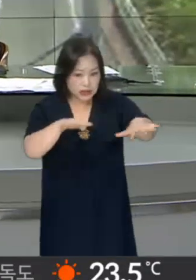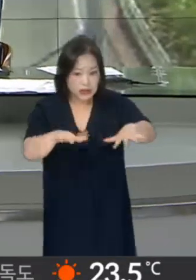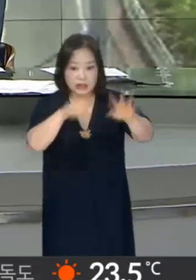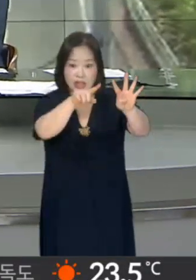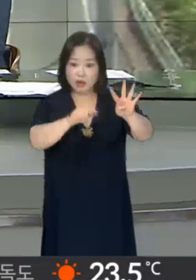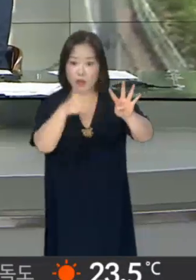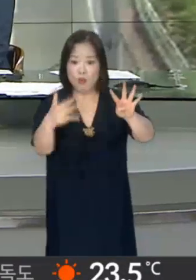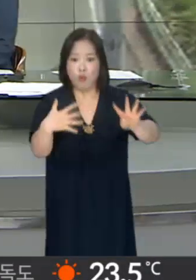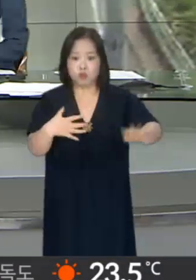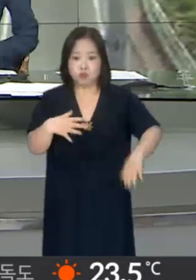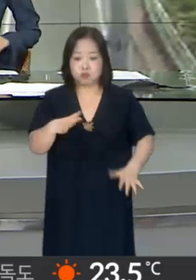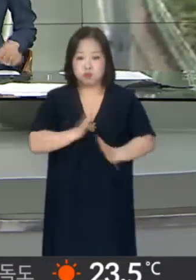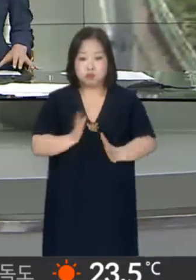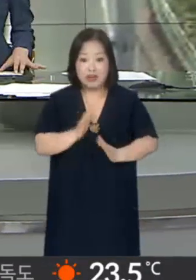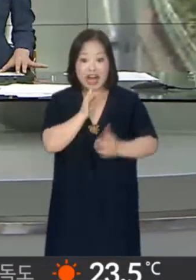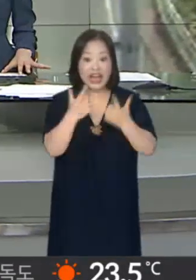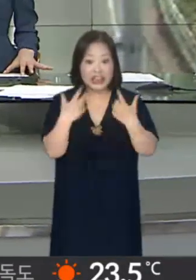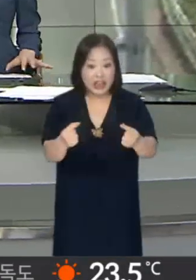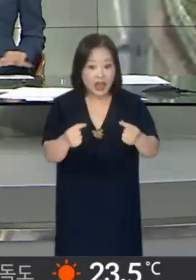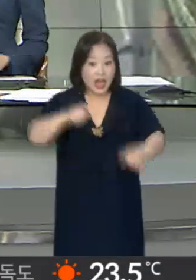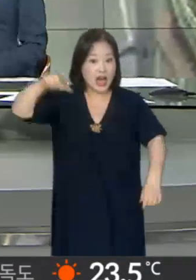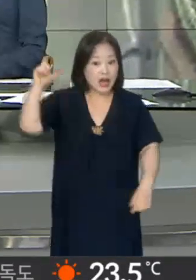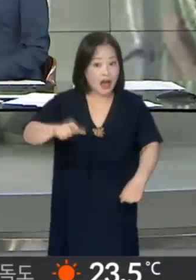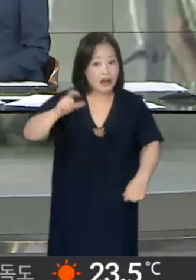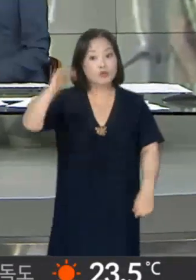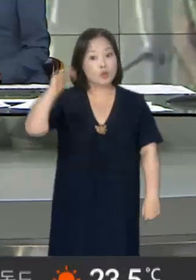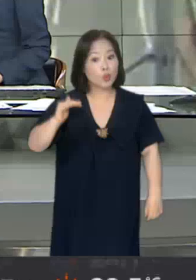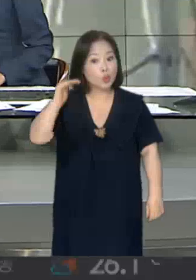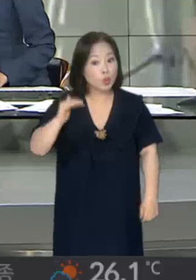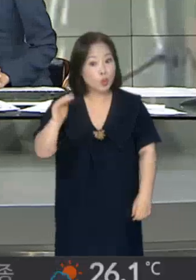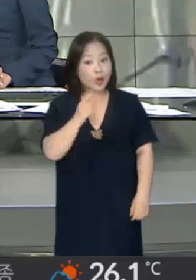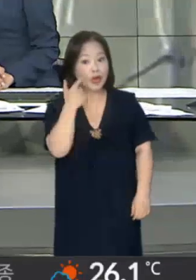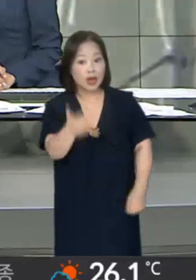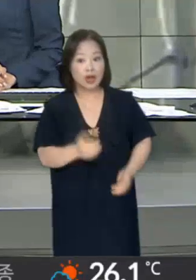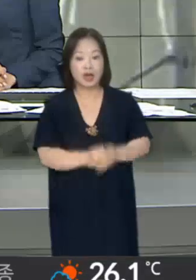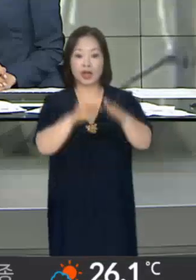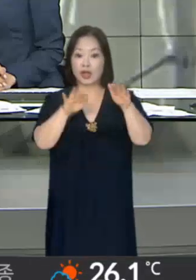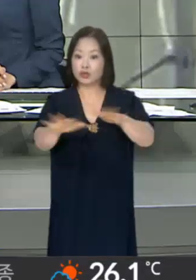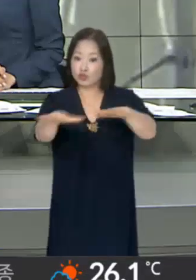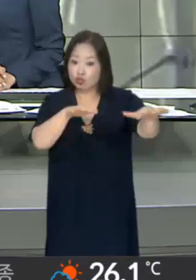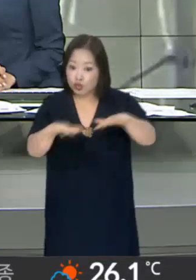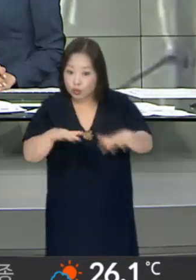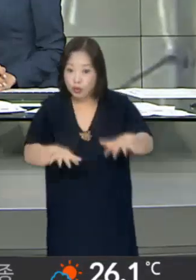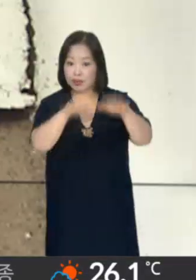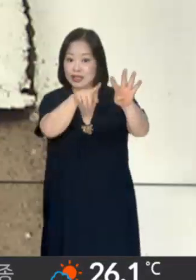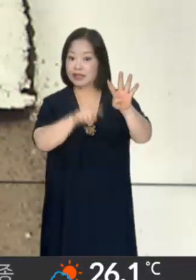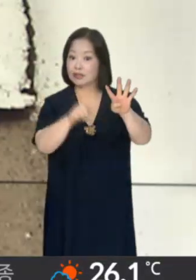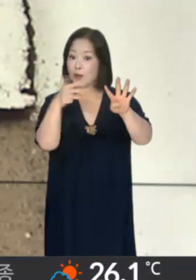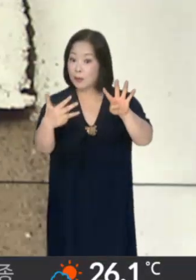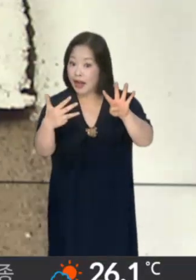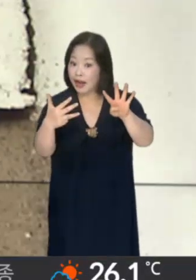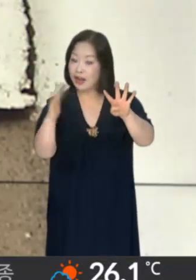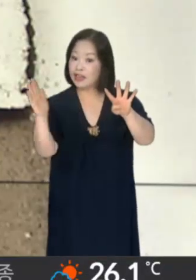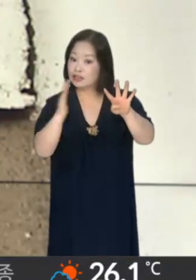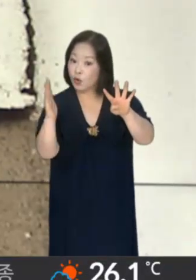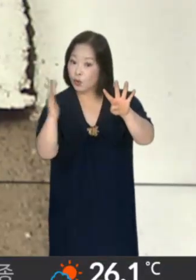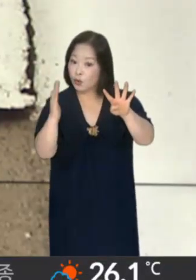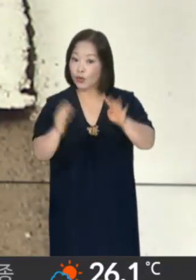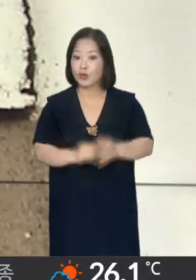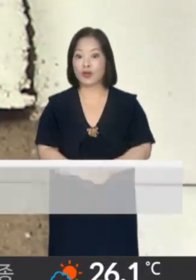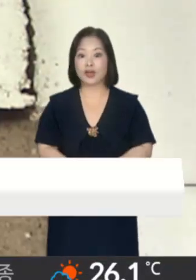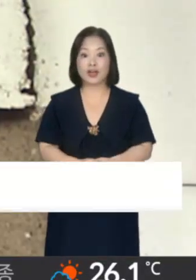수준이라고 하는데 이 정도 규모는 어느 정도 센 거예요? 지금 말씀 주신 것처럼 이제 규모로 4.8의 어떤 단계거든요.